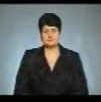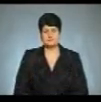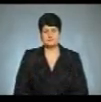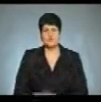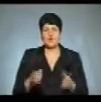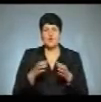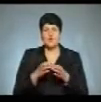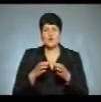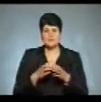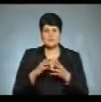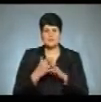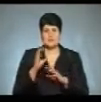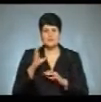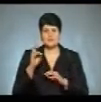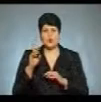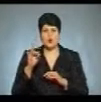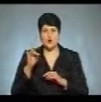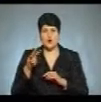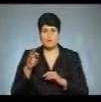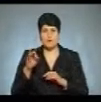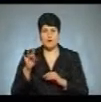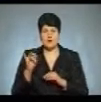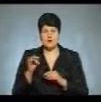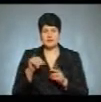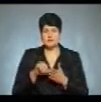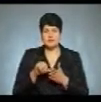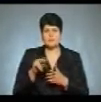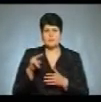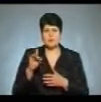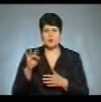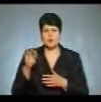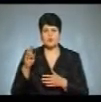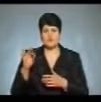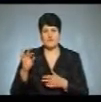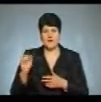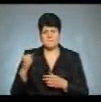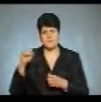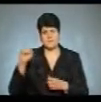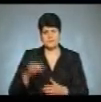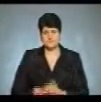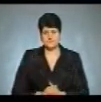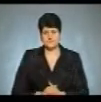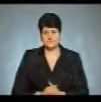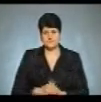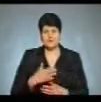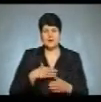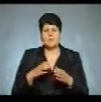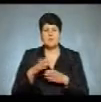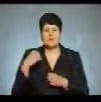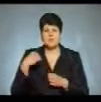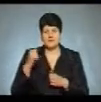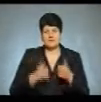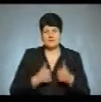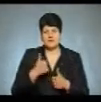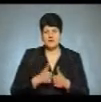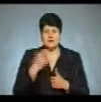Команда села Скоморохи змагається з учасниками з Прошової. Перемагає команда з Прошової. Наша команда перемогла у змаганні